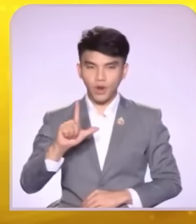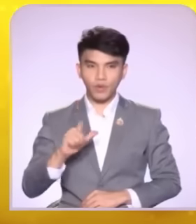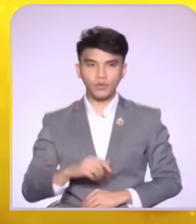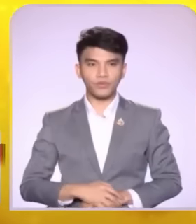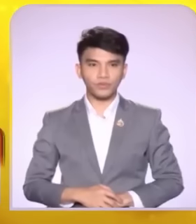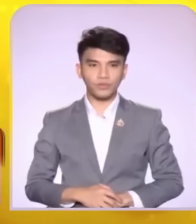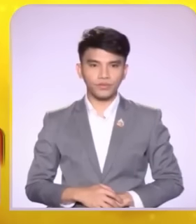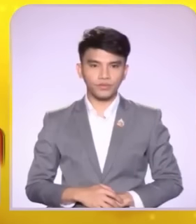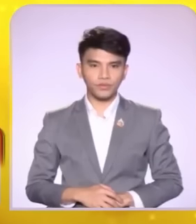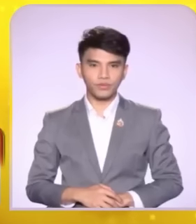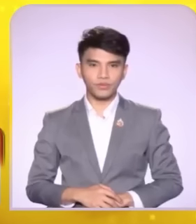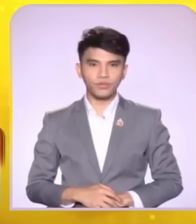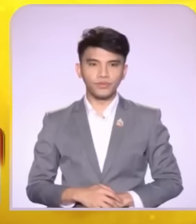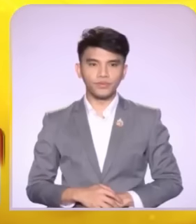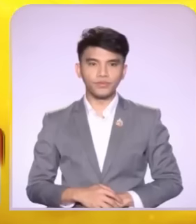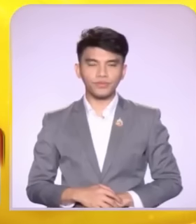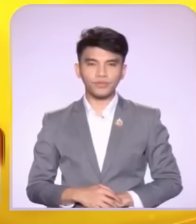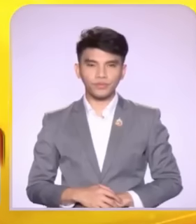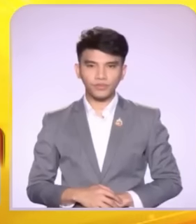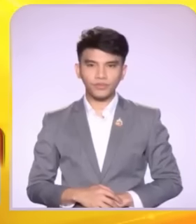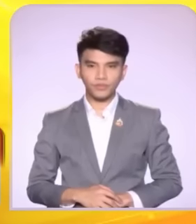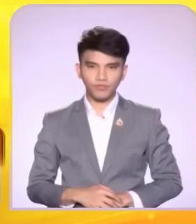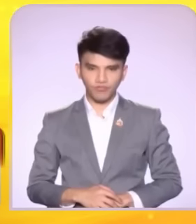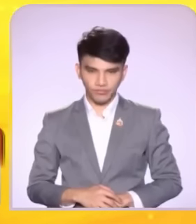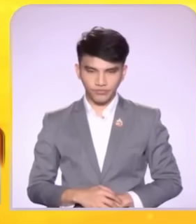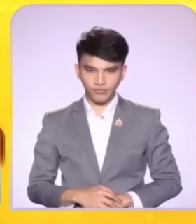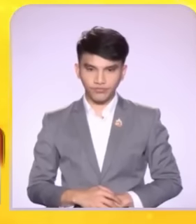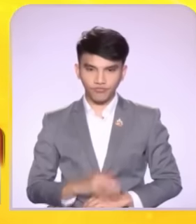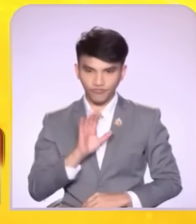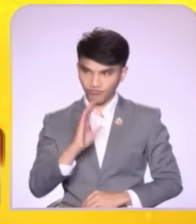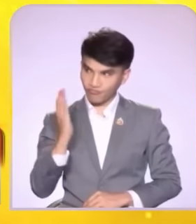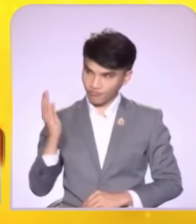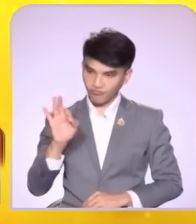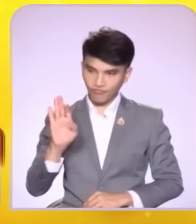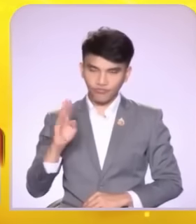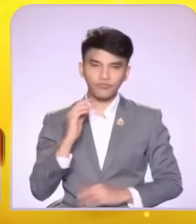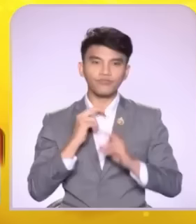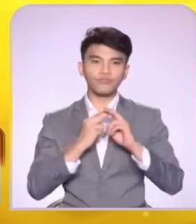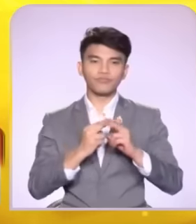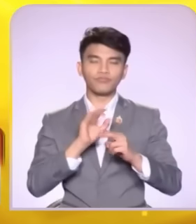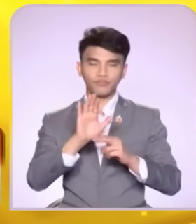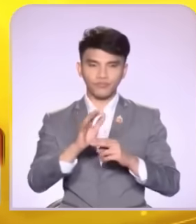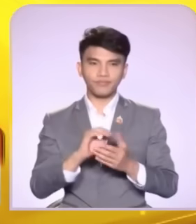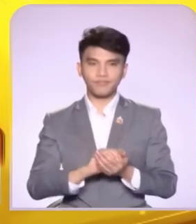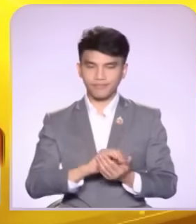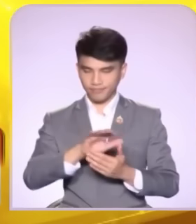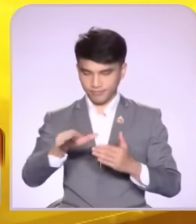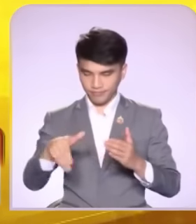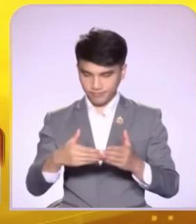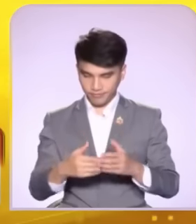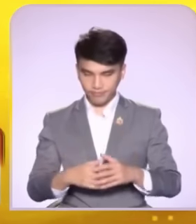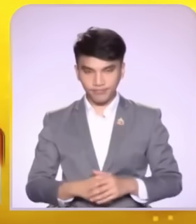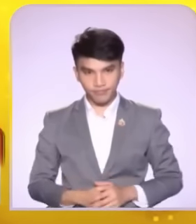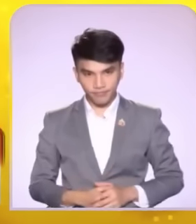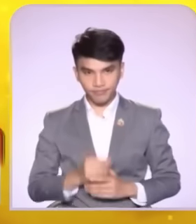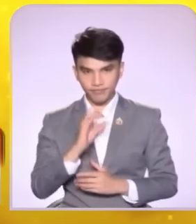ณพอวรัตพลนี่คือผ่านของเขาเองเลยนะฮะ Facebook ก็นำข้อความที่ท่านลงเอา